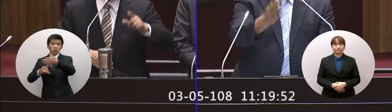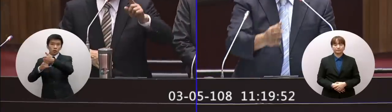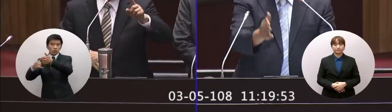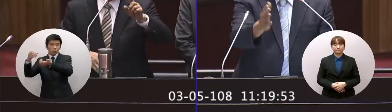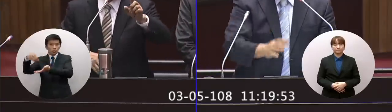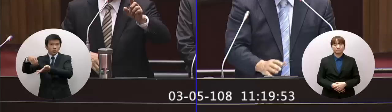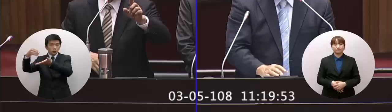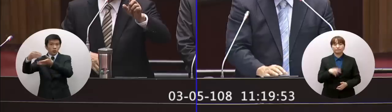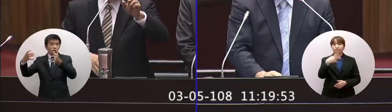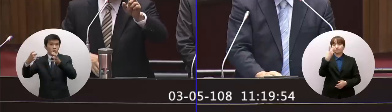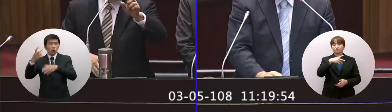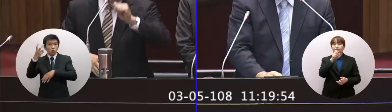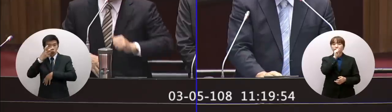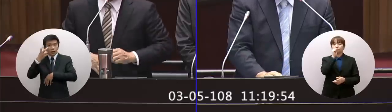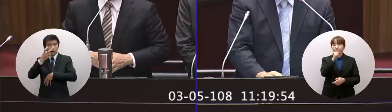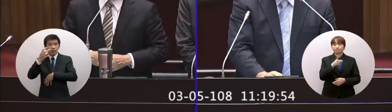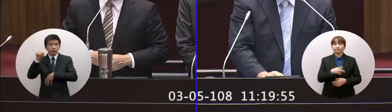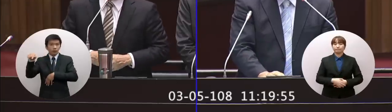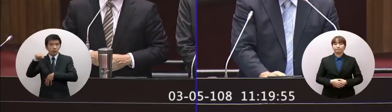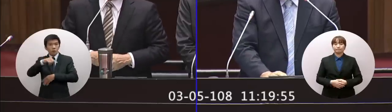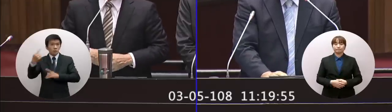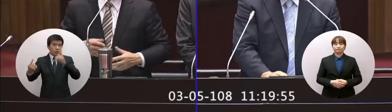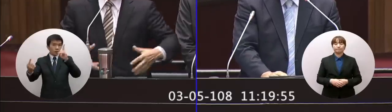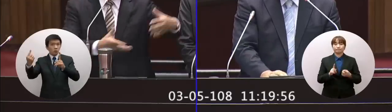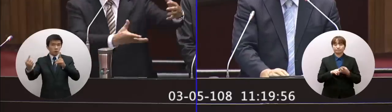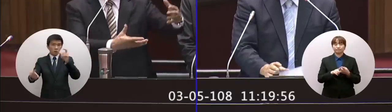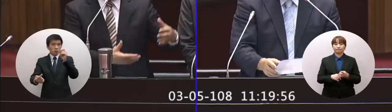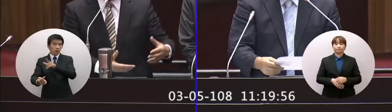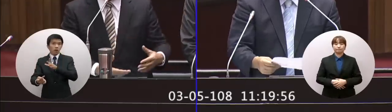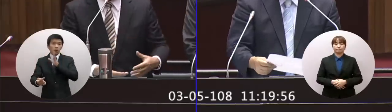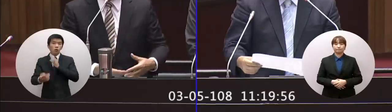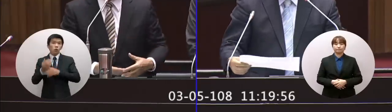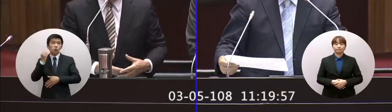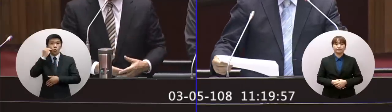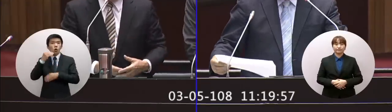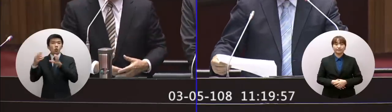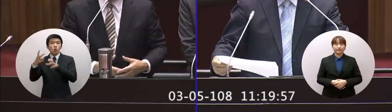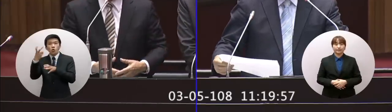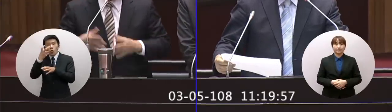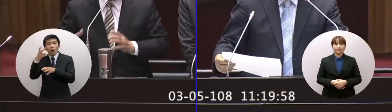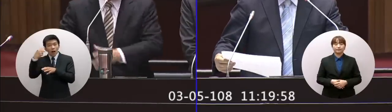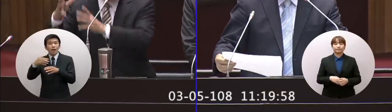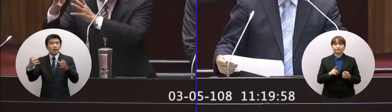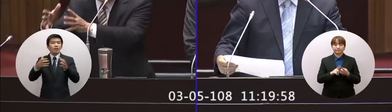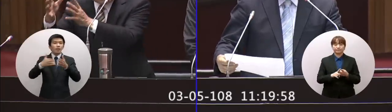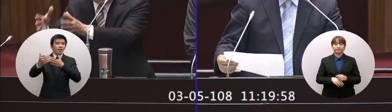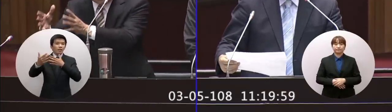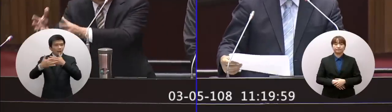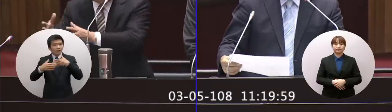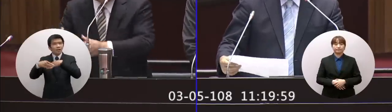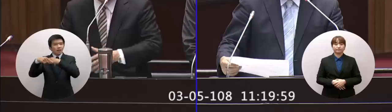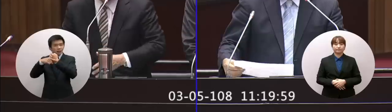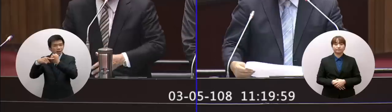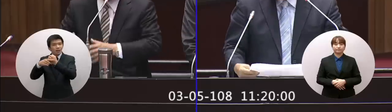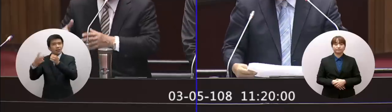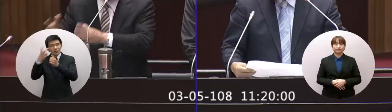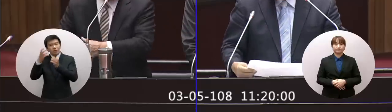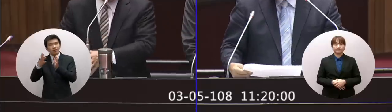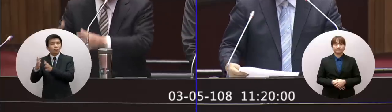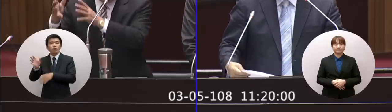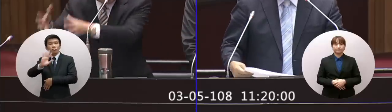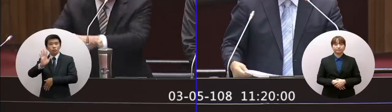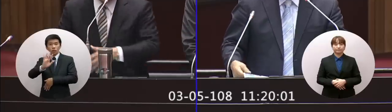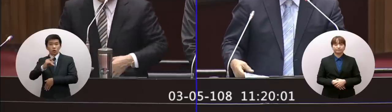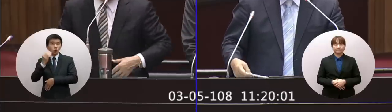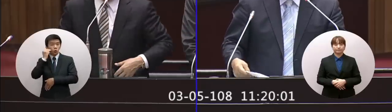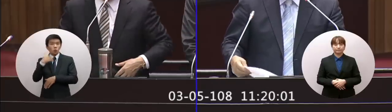共管，比共管还要好， 是 共管你还要跟他一起共管， 对， 我这让原住民族都